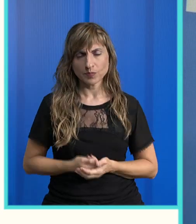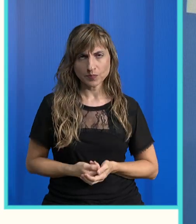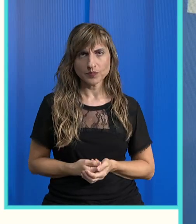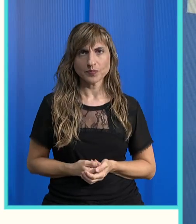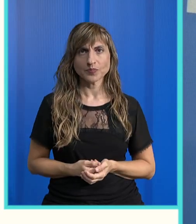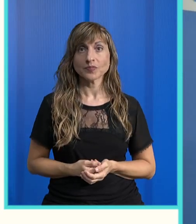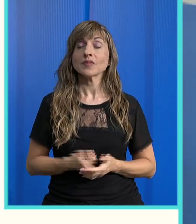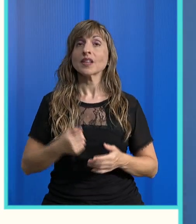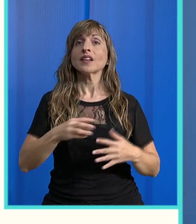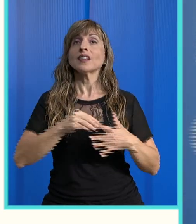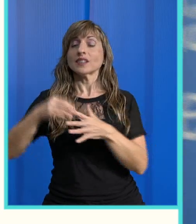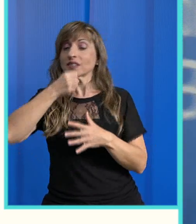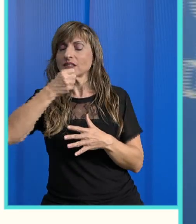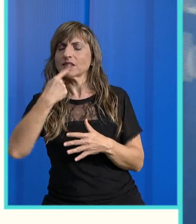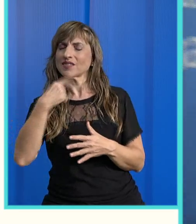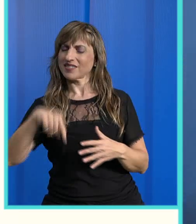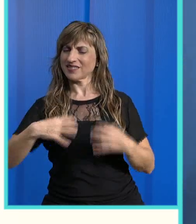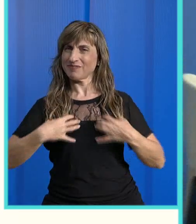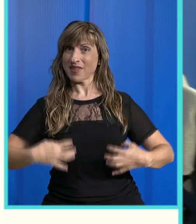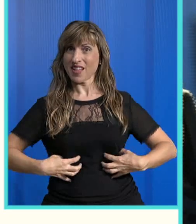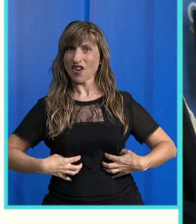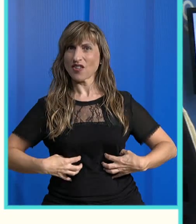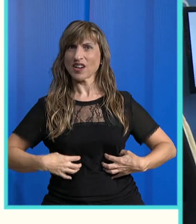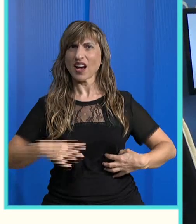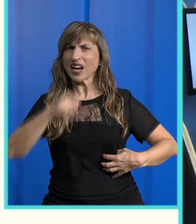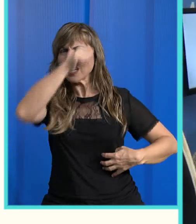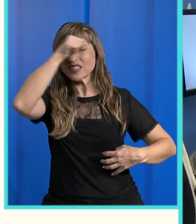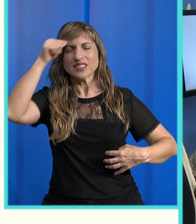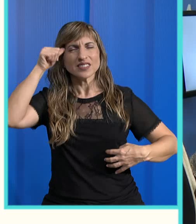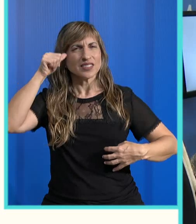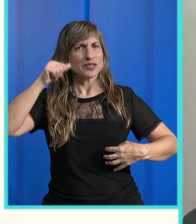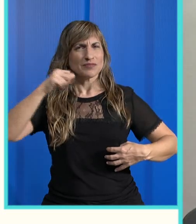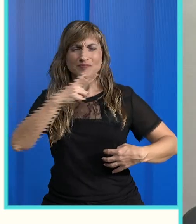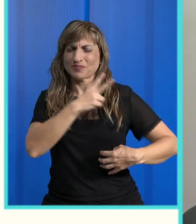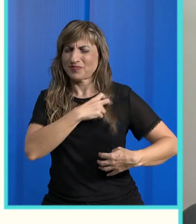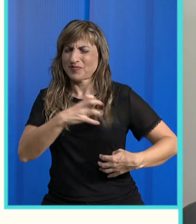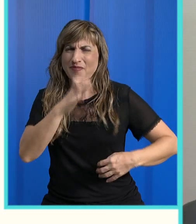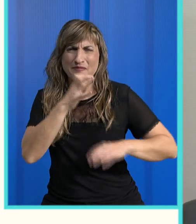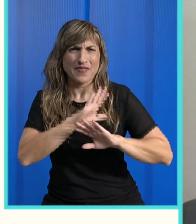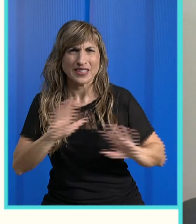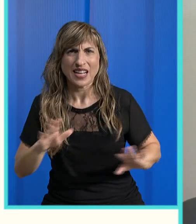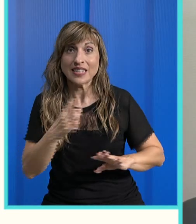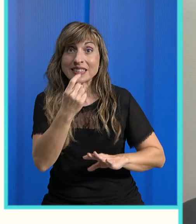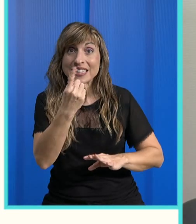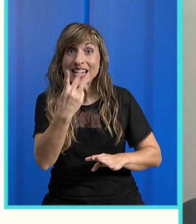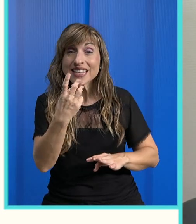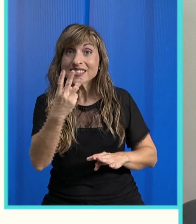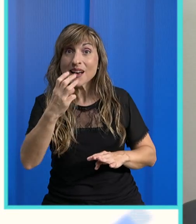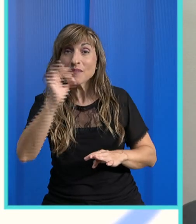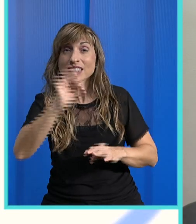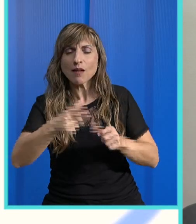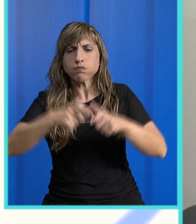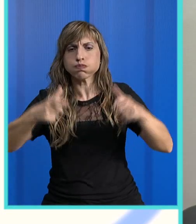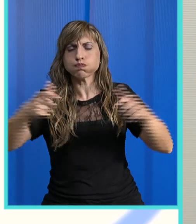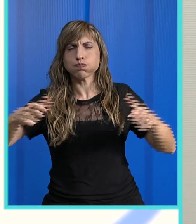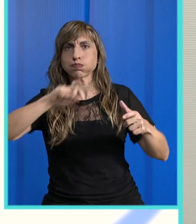Carrera considera que Badalona ha viscut un estiu negre pel que fa a la seguretat. Ha posat com a exemple l'increment del 13% dels robatoris en violència que